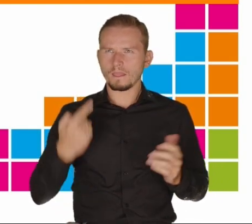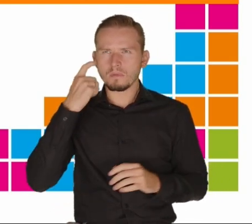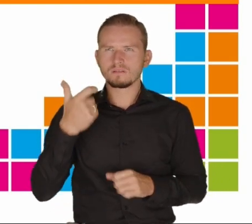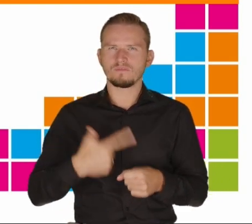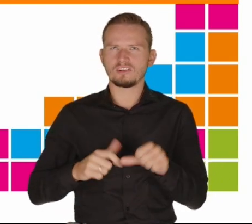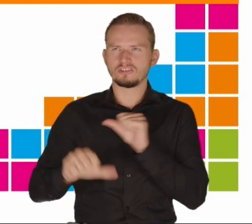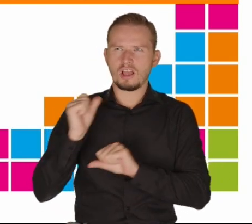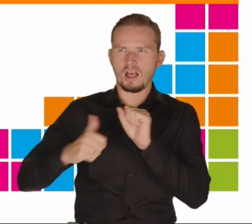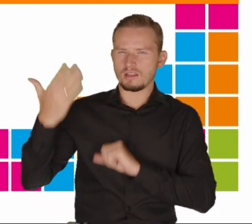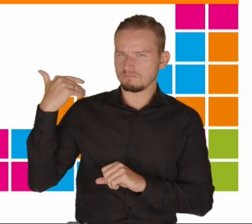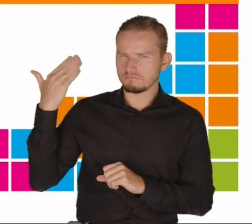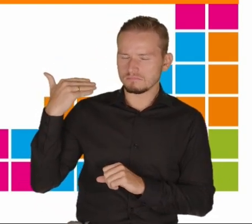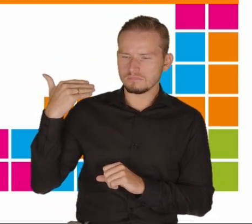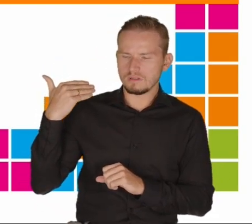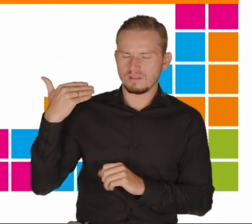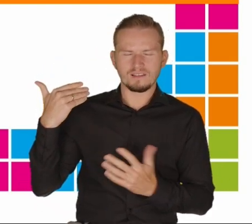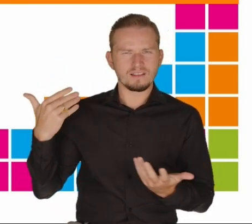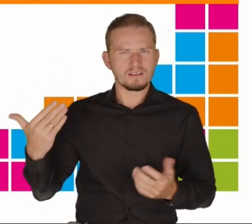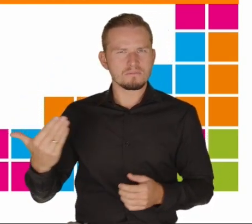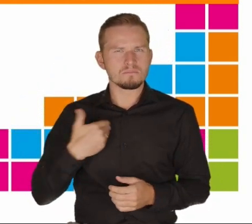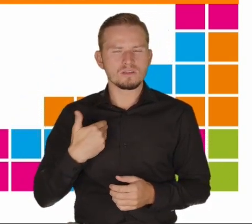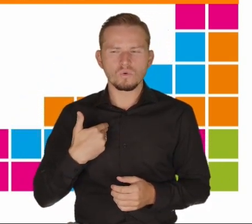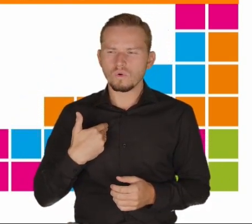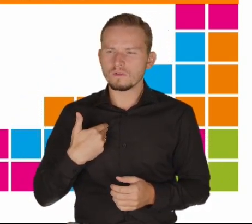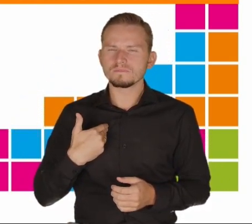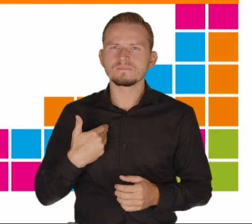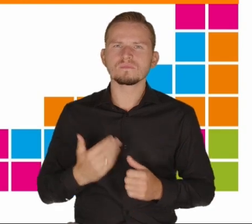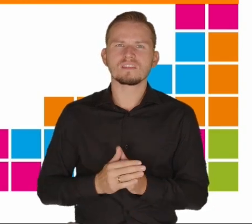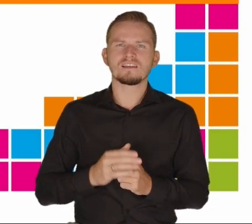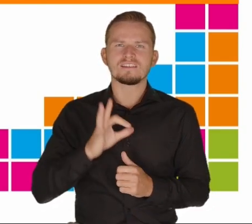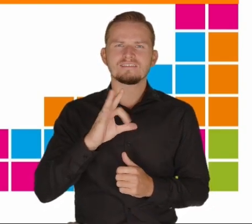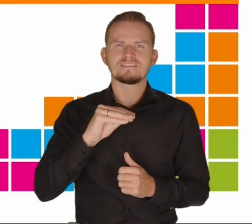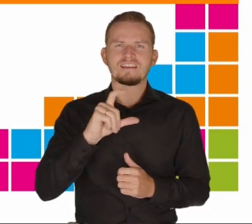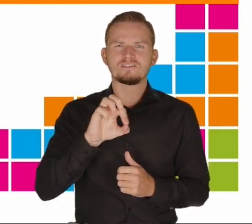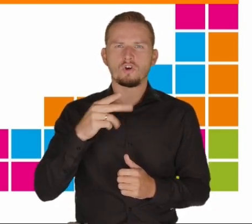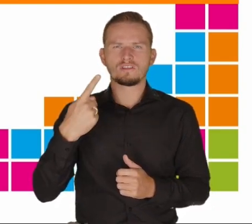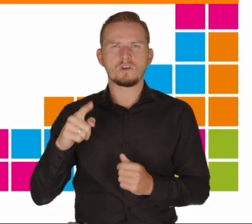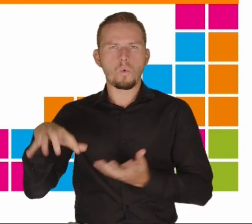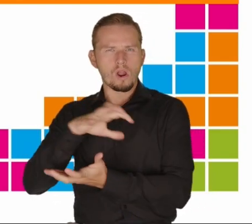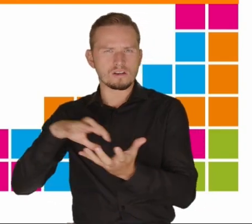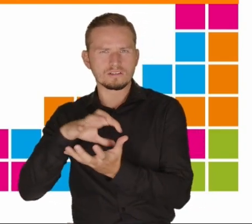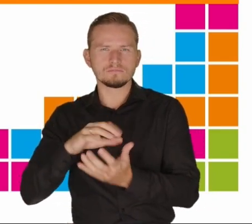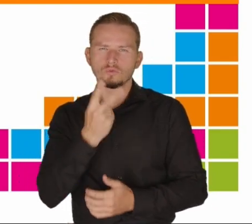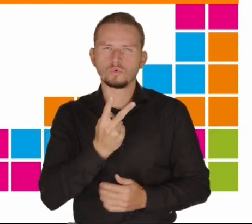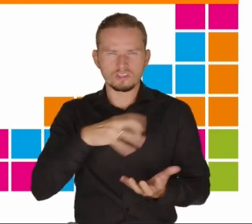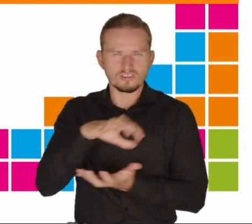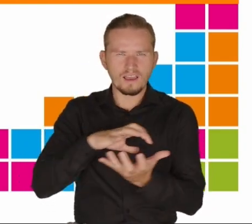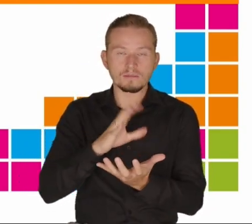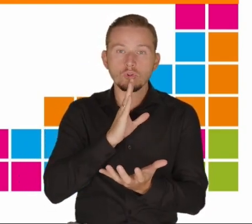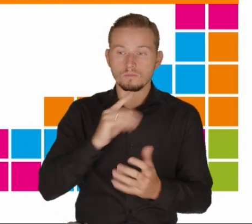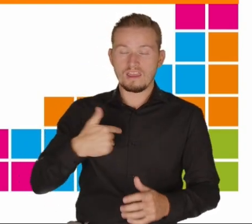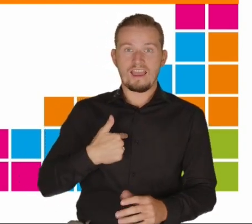lat w takim świecie, on się nazywał Second World, brałem udział w spotkaniu